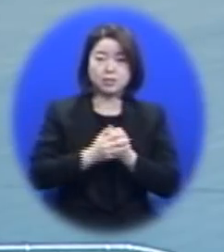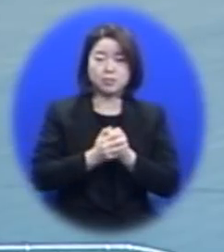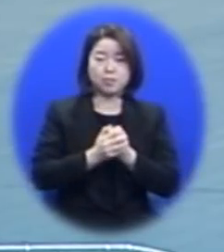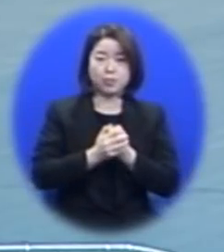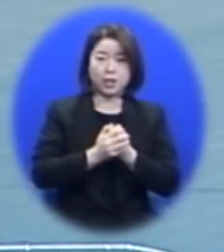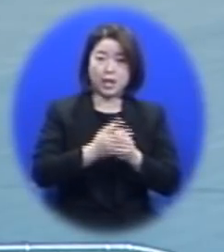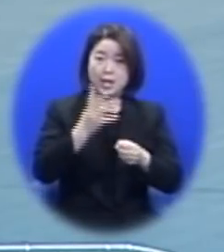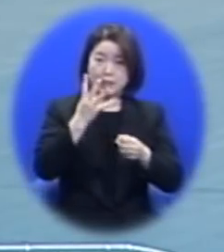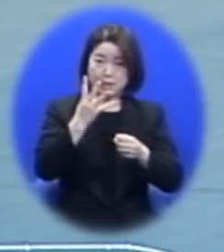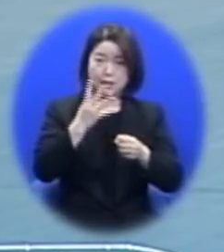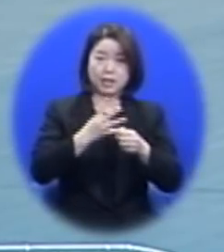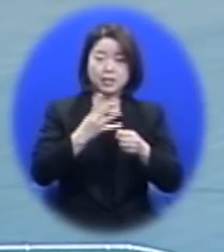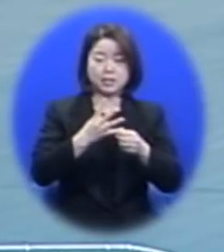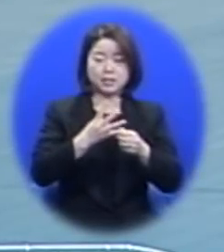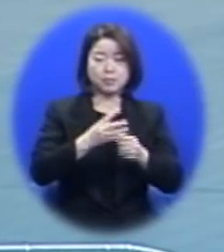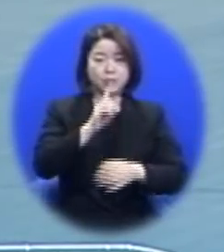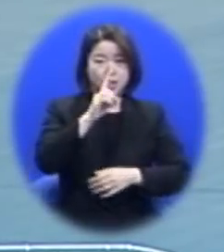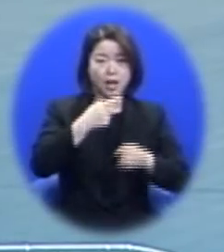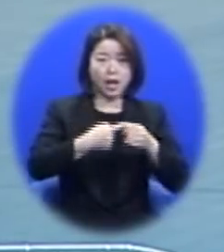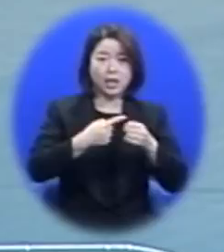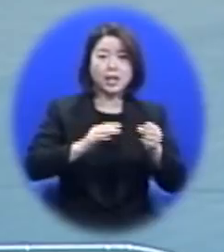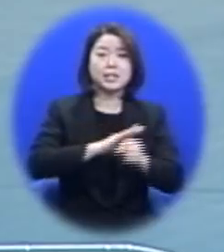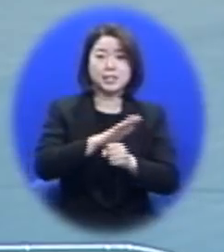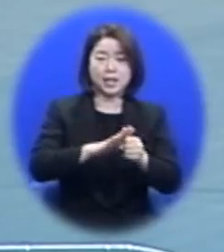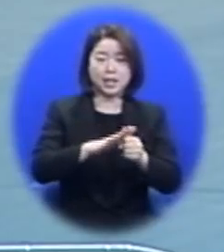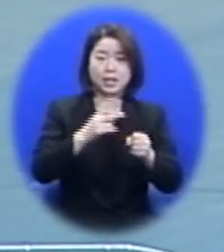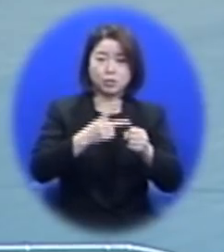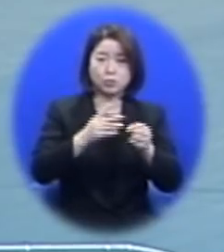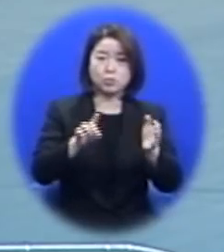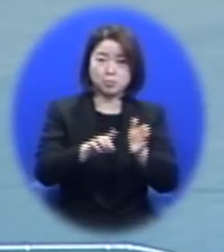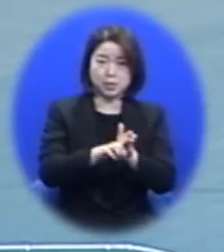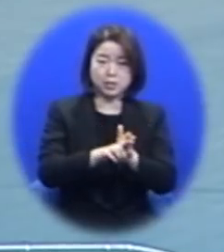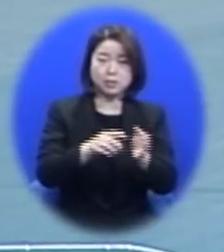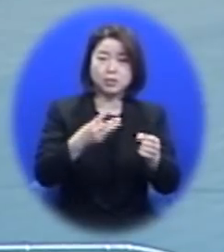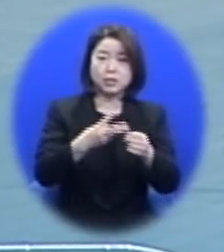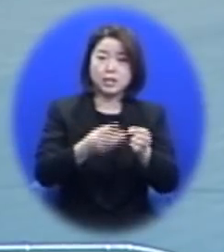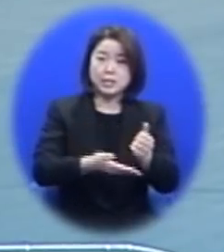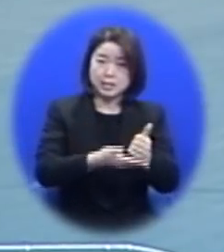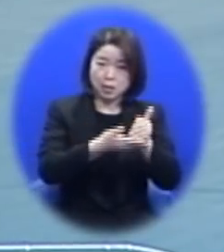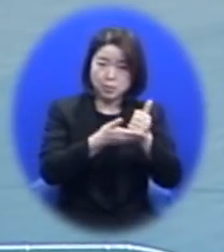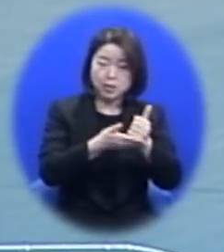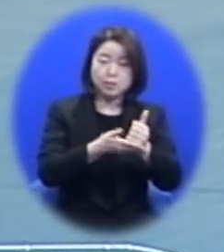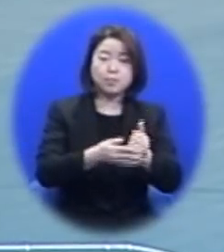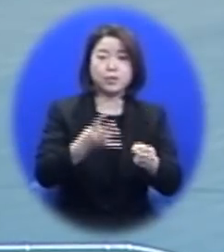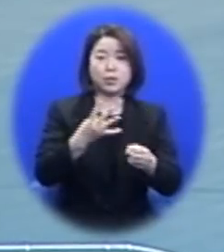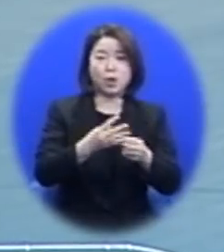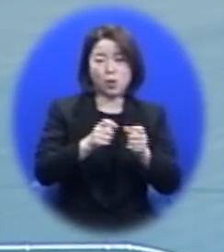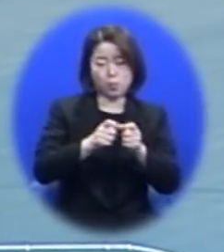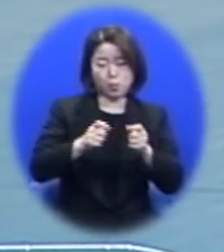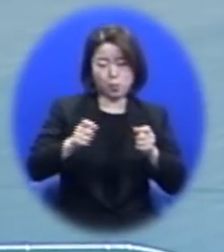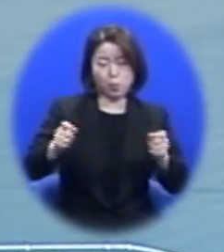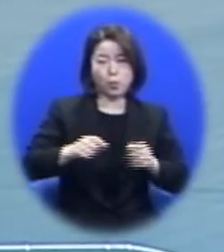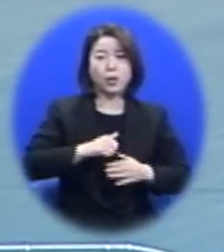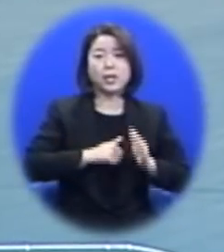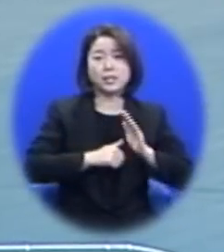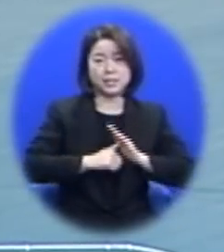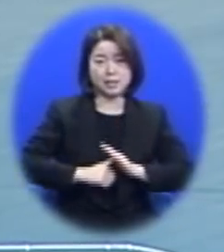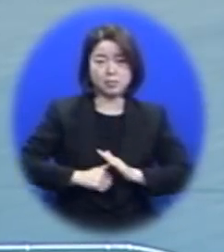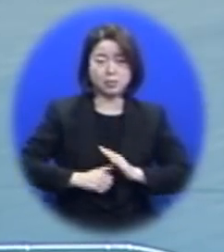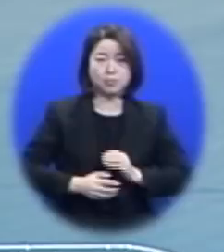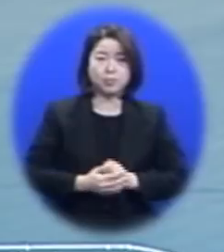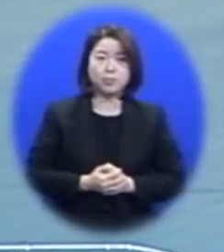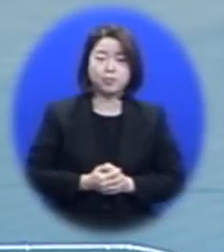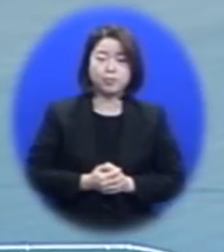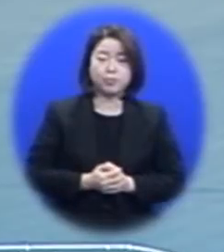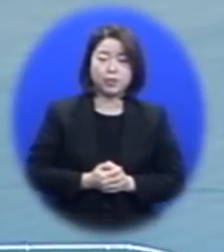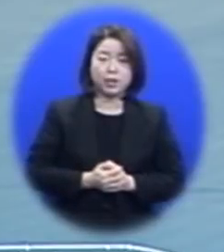가지를 언급하셨습니다. 하나는 사랑, 또 하나는 믿음, 또 하나는 섬김, 또 하나는 오래 참음입니다.